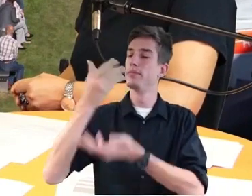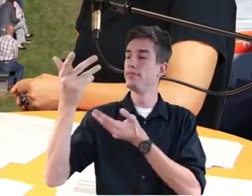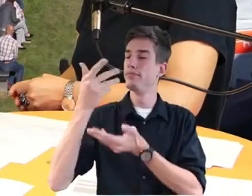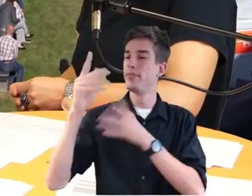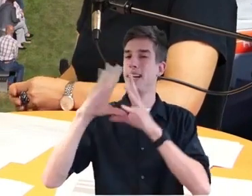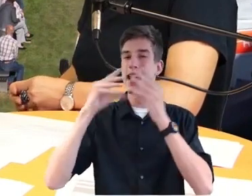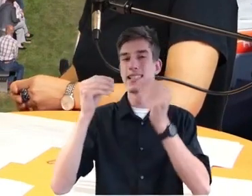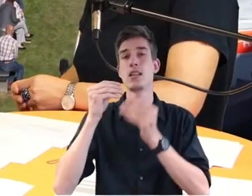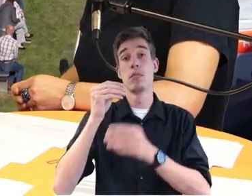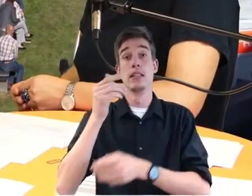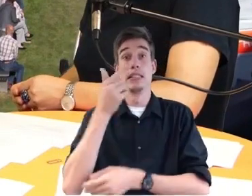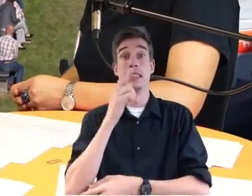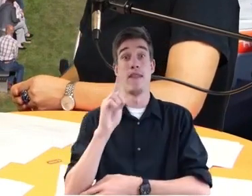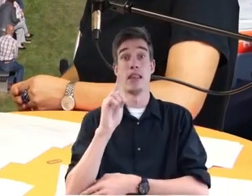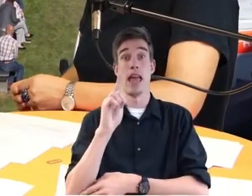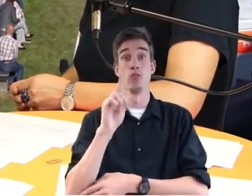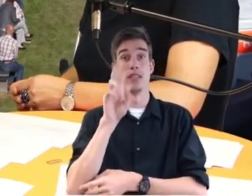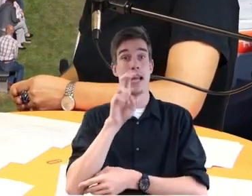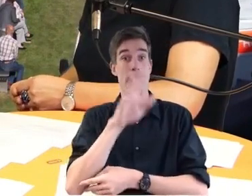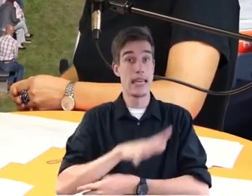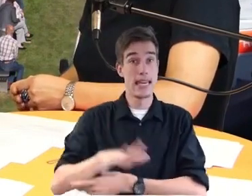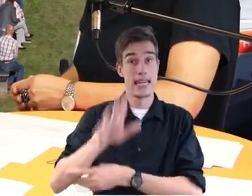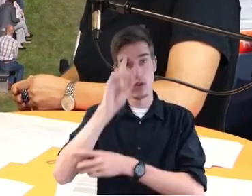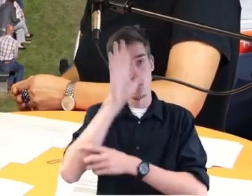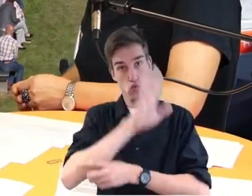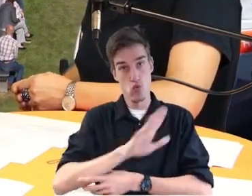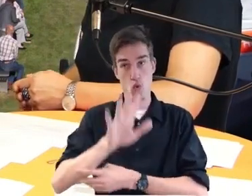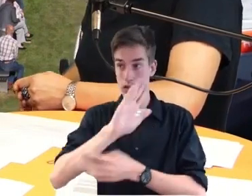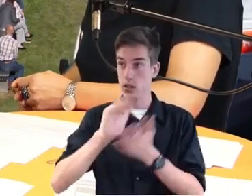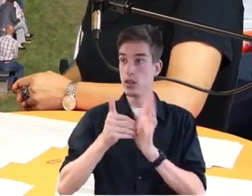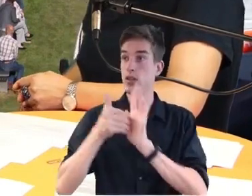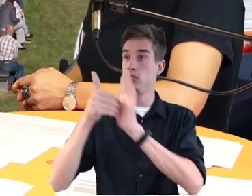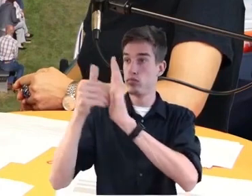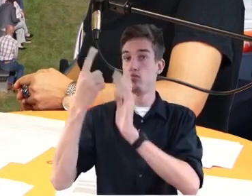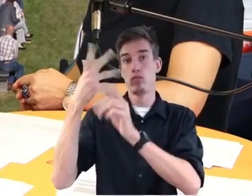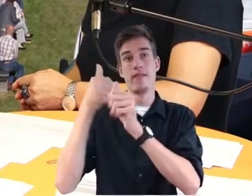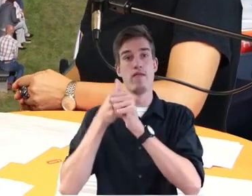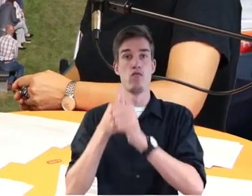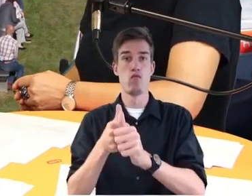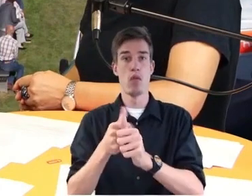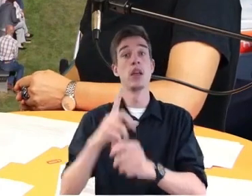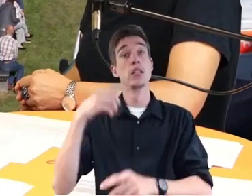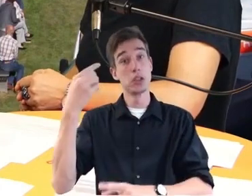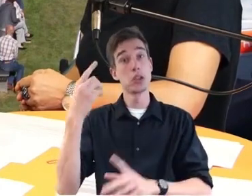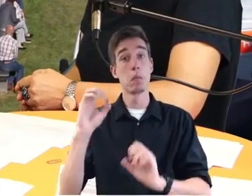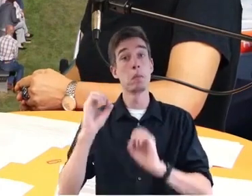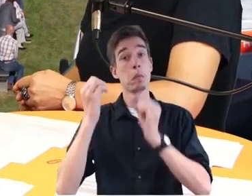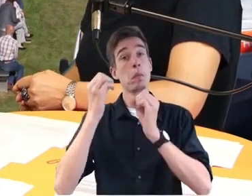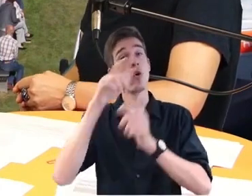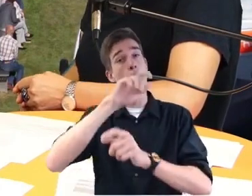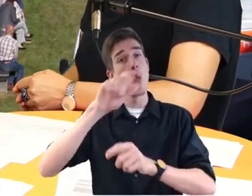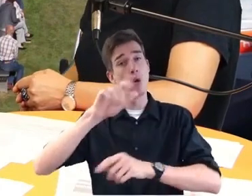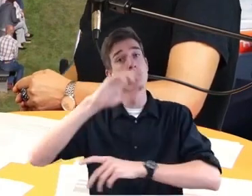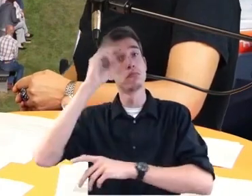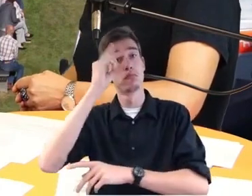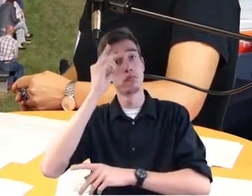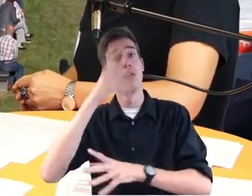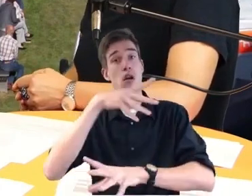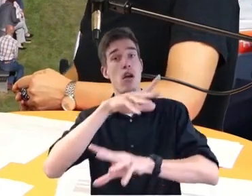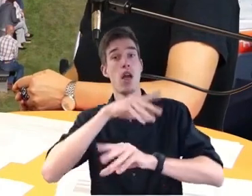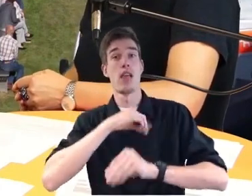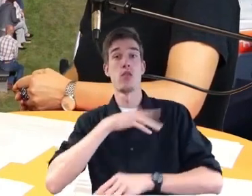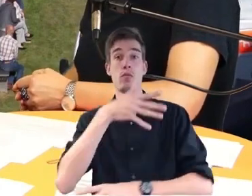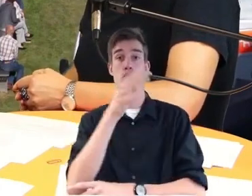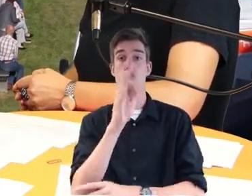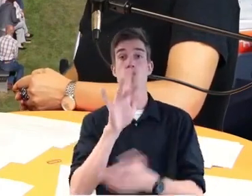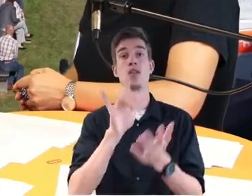in Deutschland, damals hatten wir noch 2000 Kliniken zur Verfügung gestellt. Und der ist auch sehr gut angenommen worden, noch mal mehr als es zu